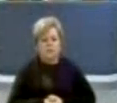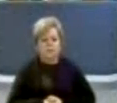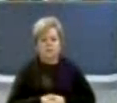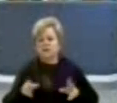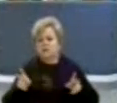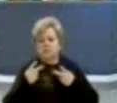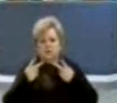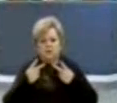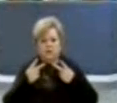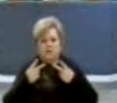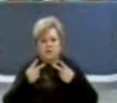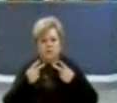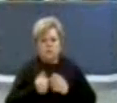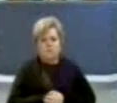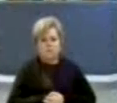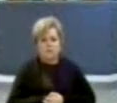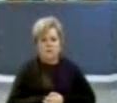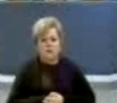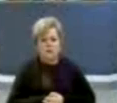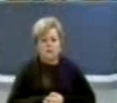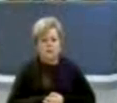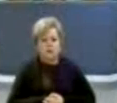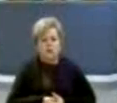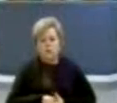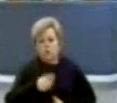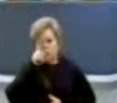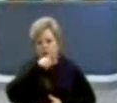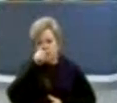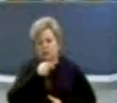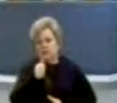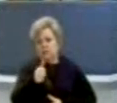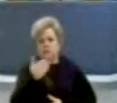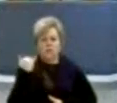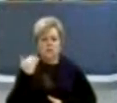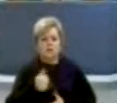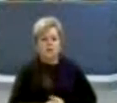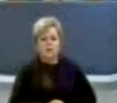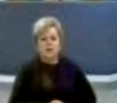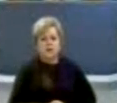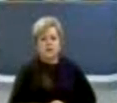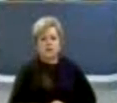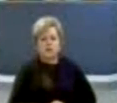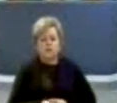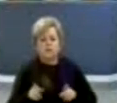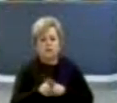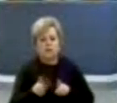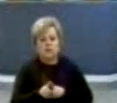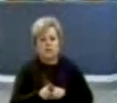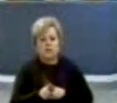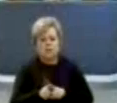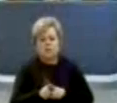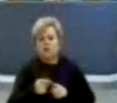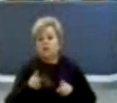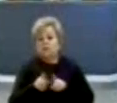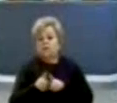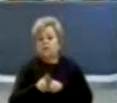lehtësi me cilat i ka nënshkruar pararend si juaj, Hashim Thaçi, marrëveshjet e ngjashme. Po këto janë të rëndësishme sepse po flasim për një proces